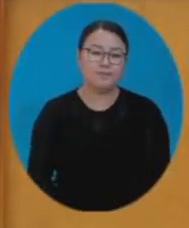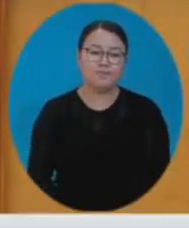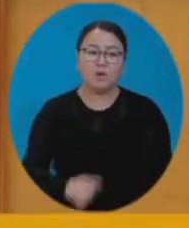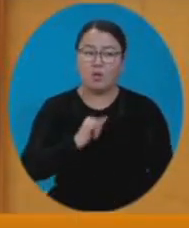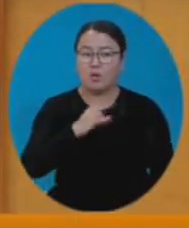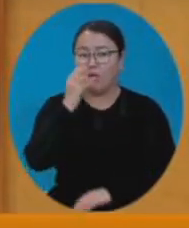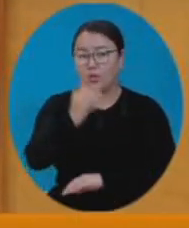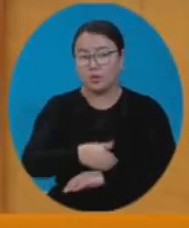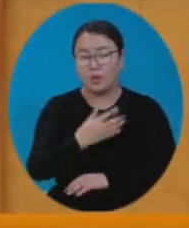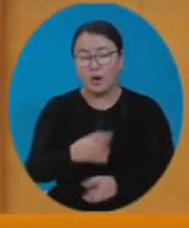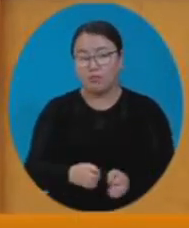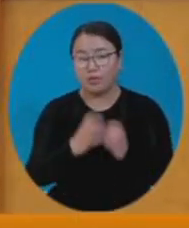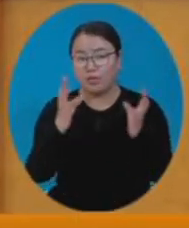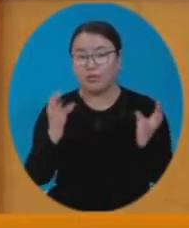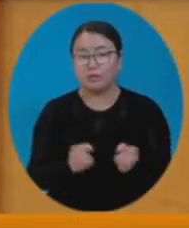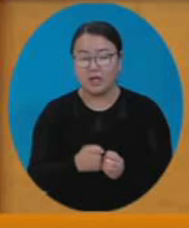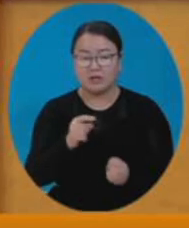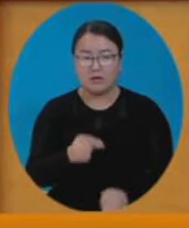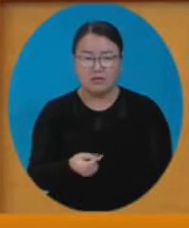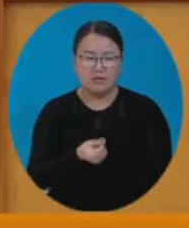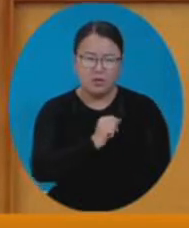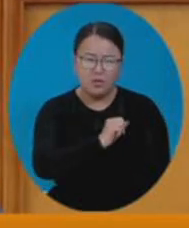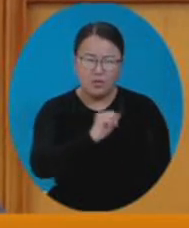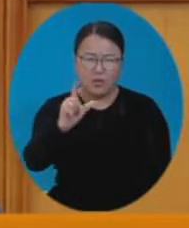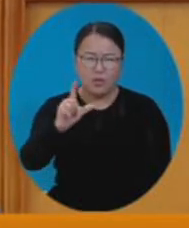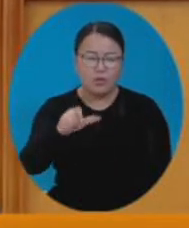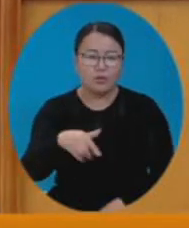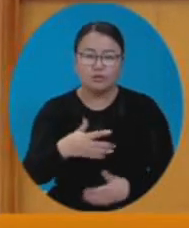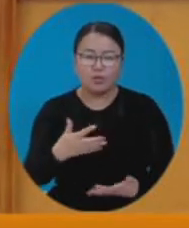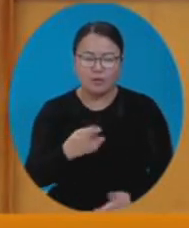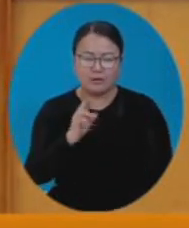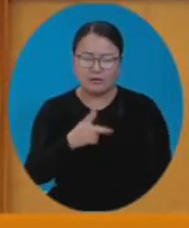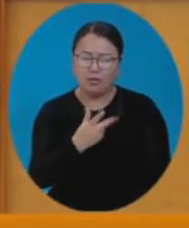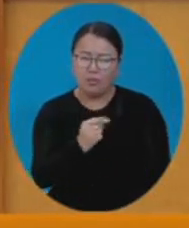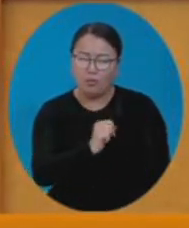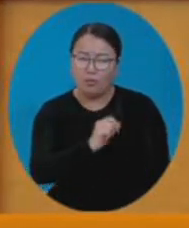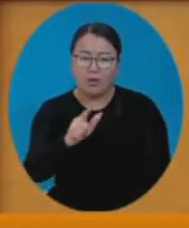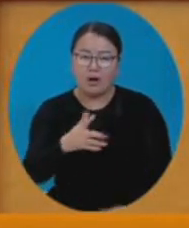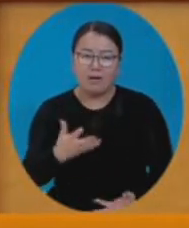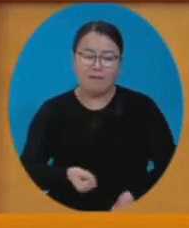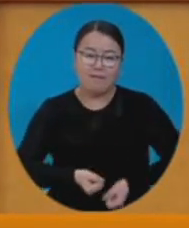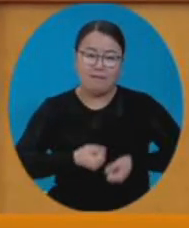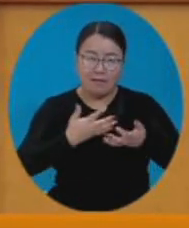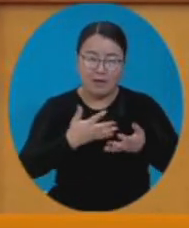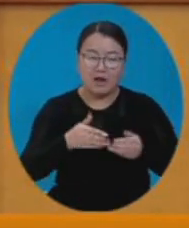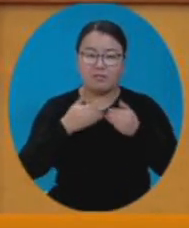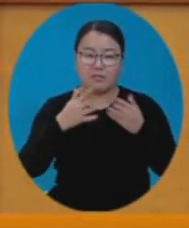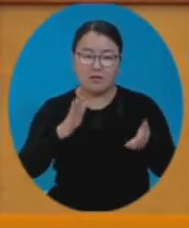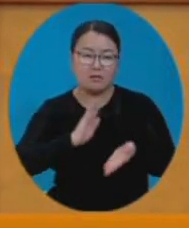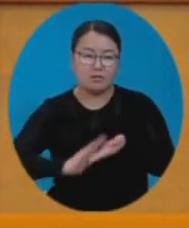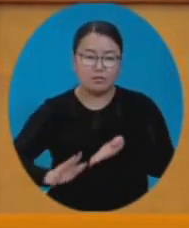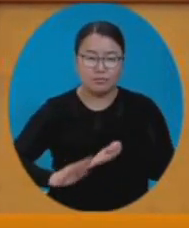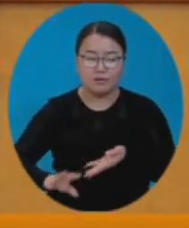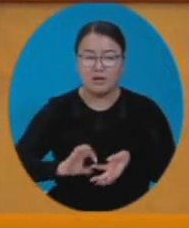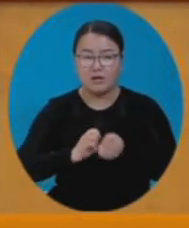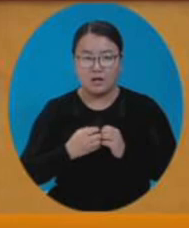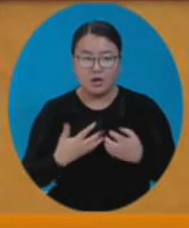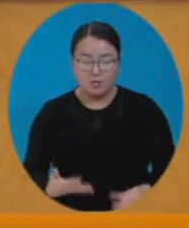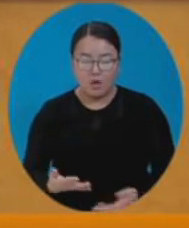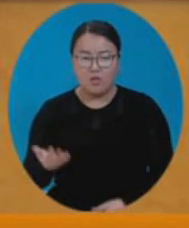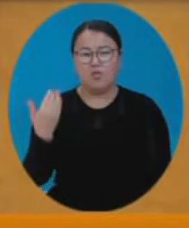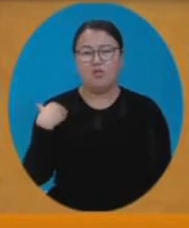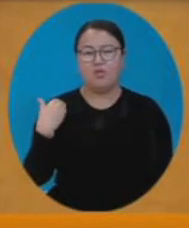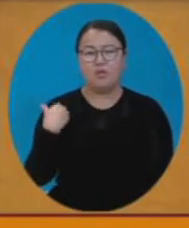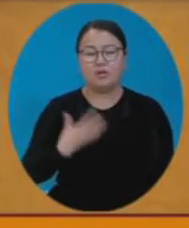Уулуурхан бүтээгдэхүүний одоо үн цэнэ бодит үнцийн болоо бий болгох за нээлттэй худалдаа 8 хийдэг. За урд өмнө